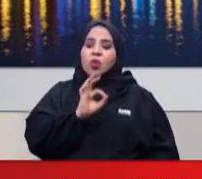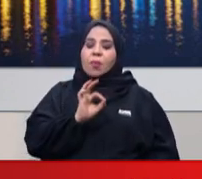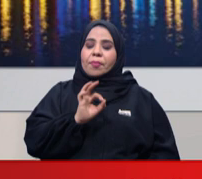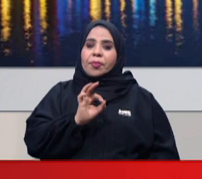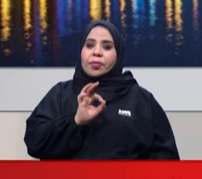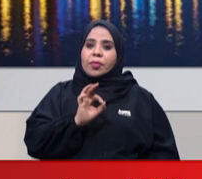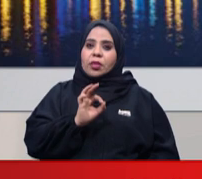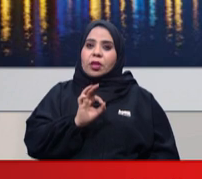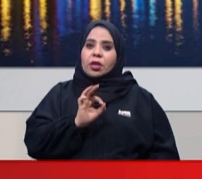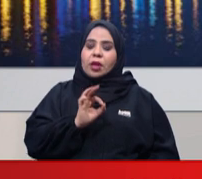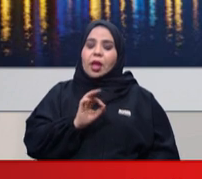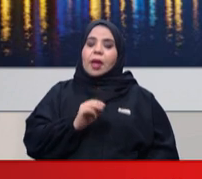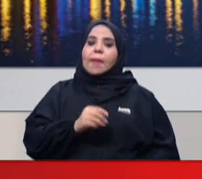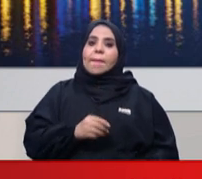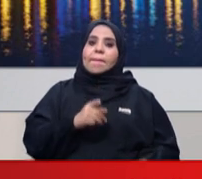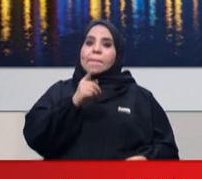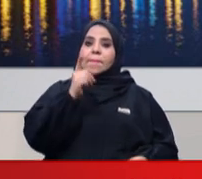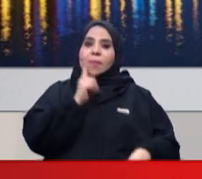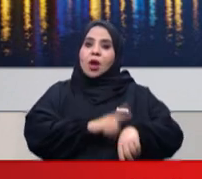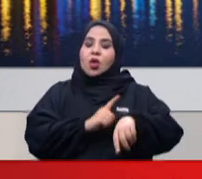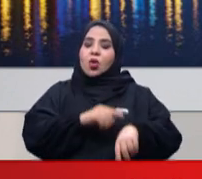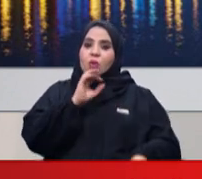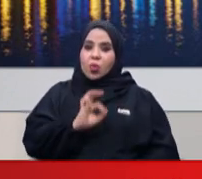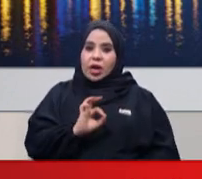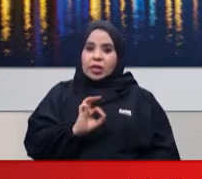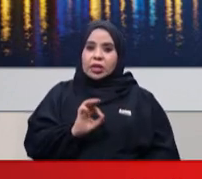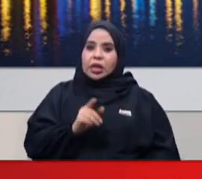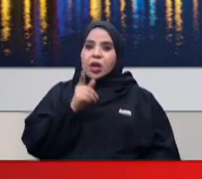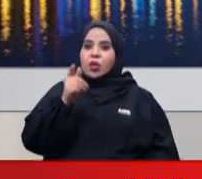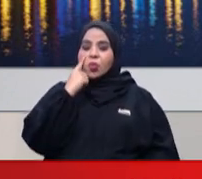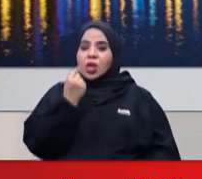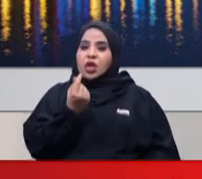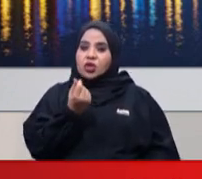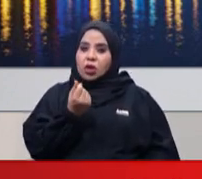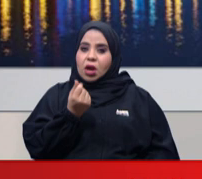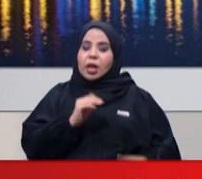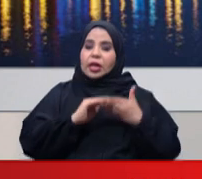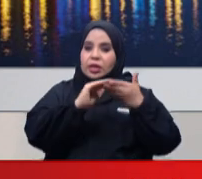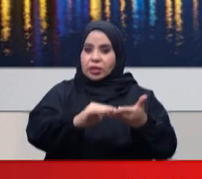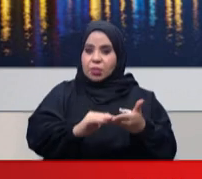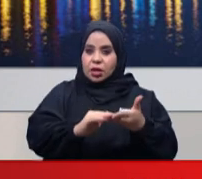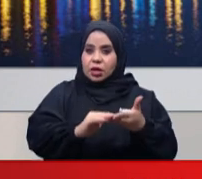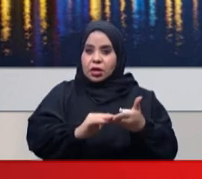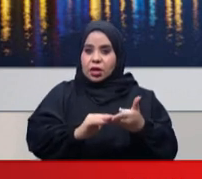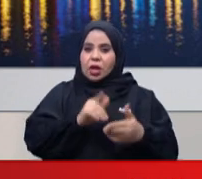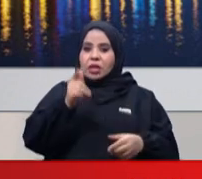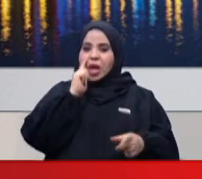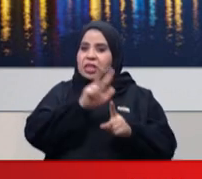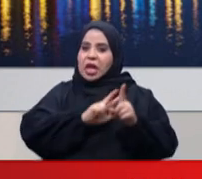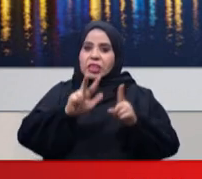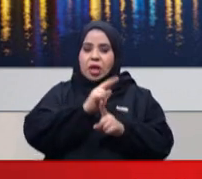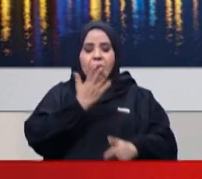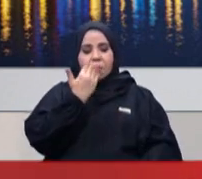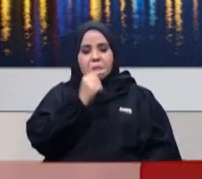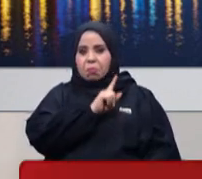تضاف بدون تمويل، أما المدة الافتراضية المقصود فيها شراء الخدمة الافتراضية فلا تتأثر، لا بيتأثر